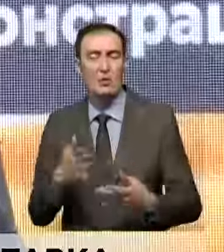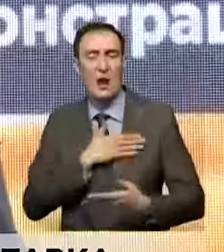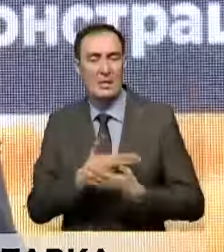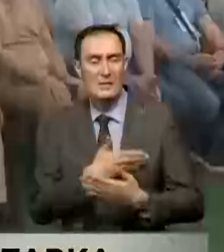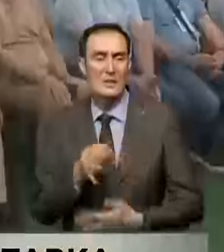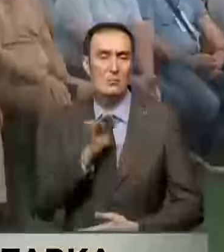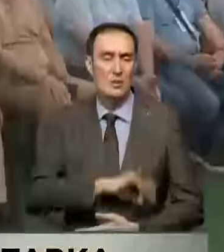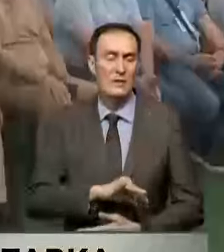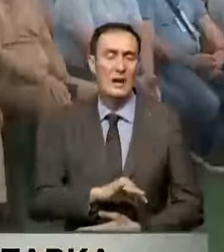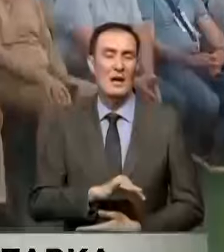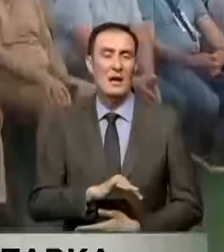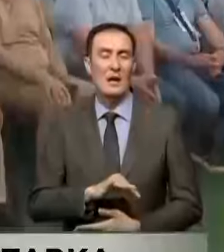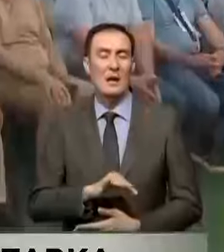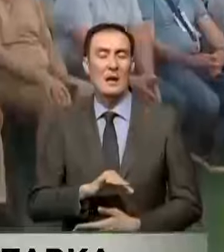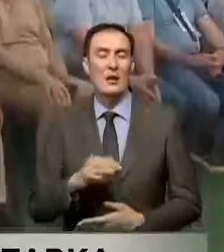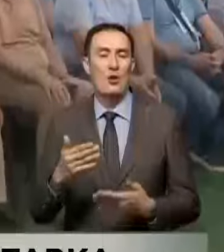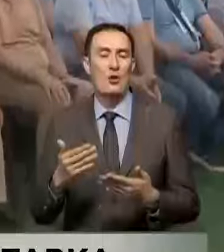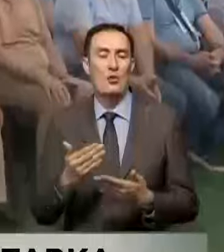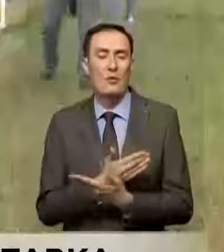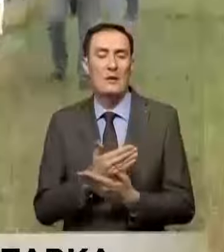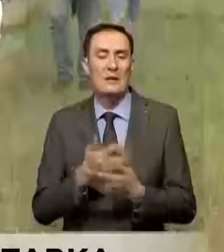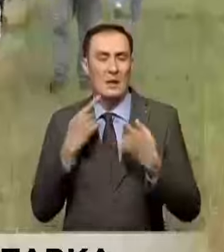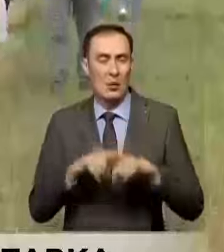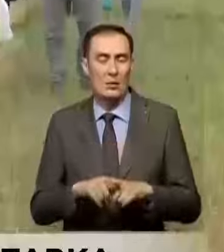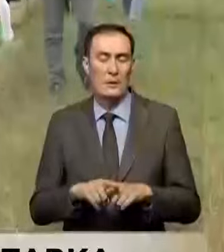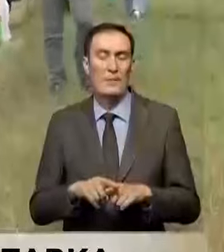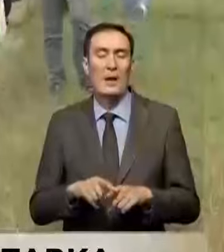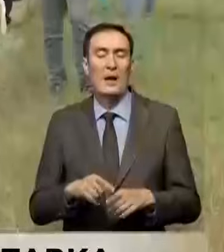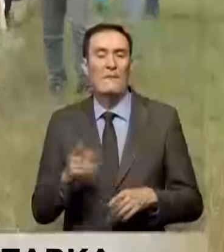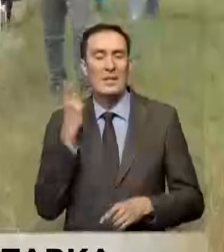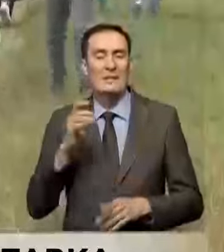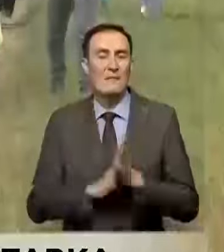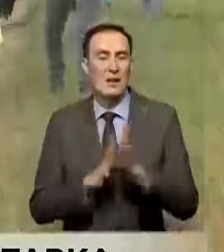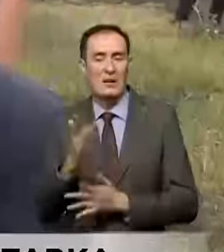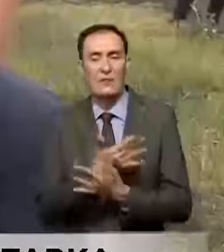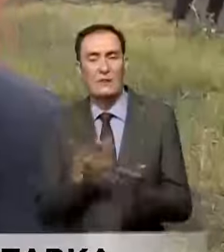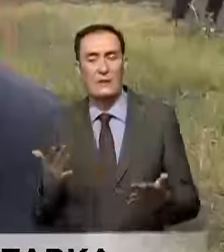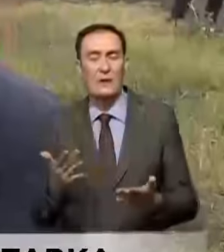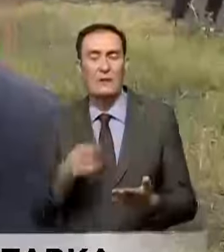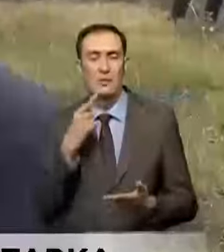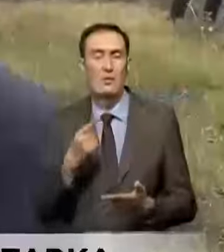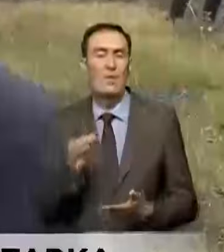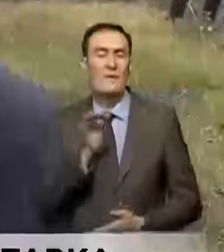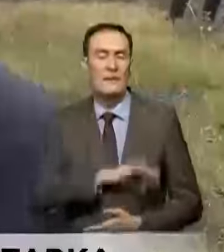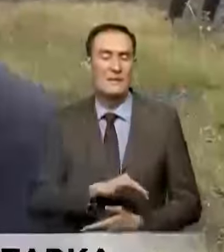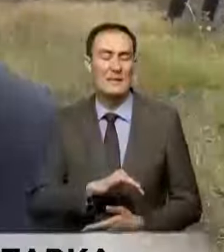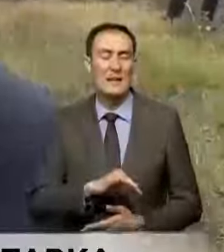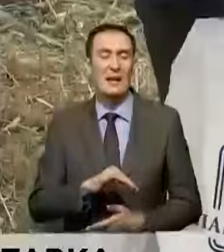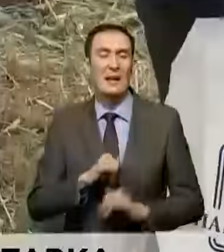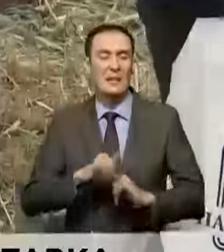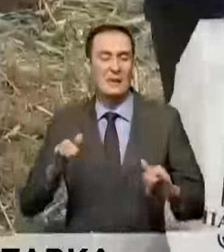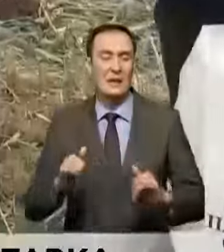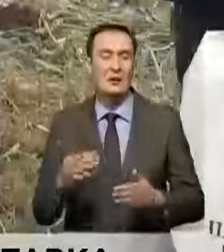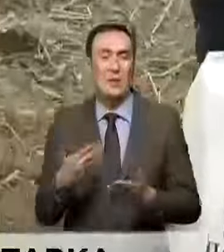активнее применять зернобобовые севообороты, масличные. В хозяйствах, где выращивают несколько видов культур, говорят об эффективности